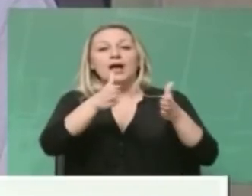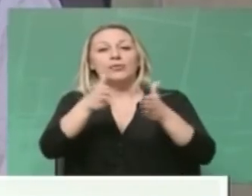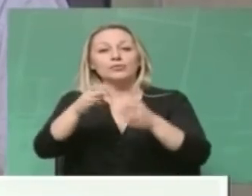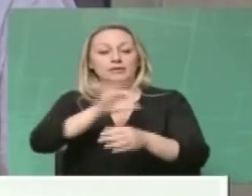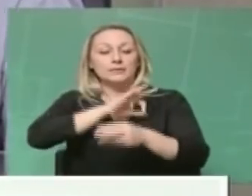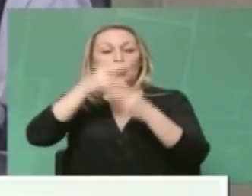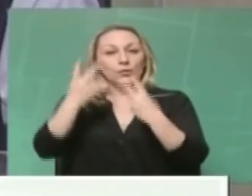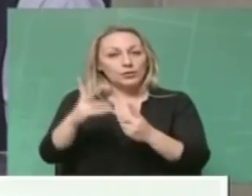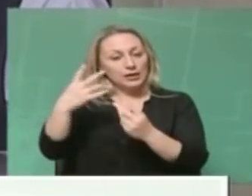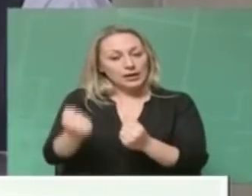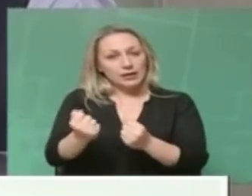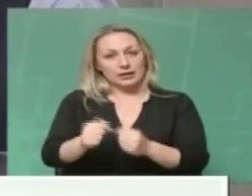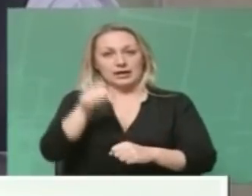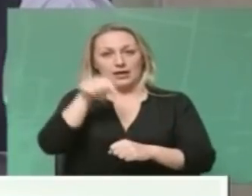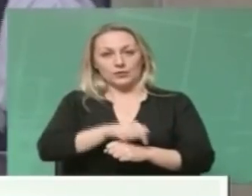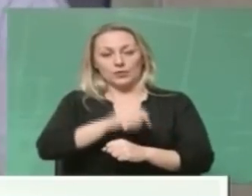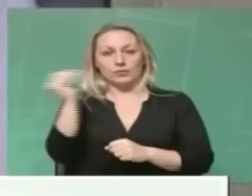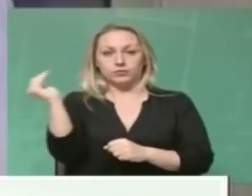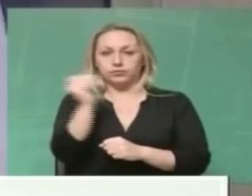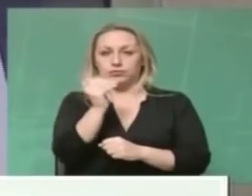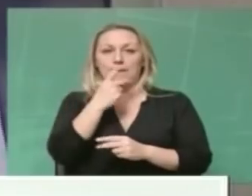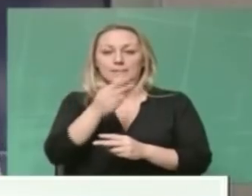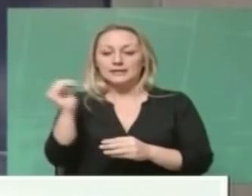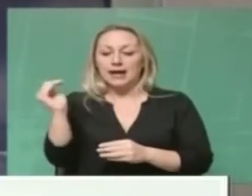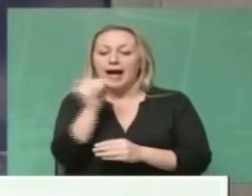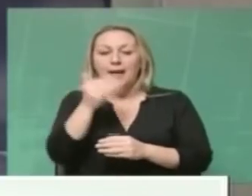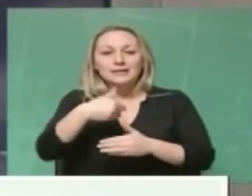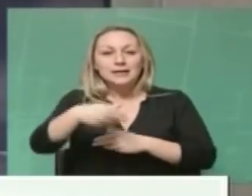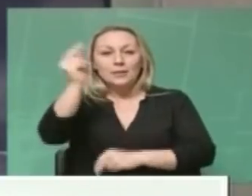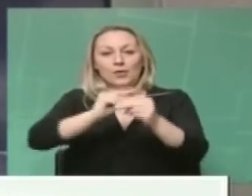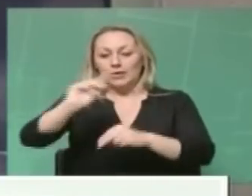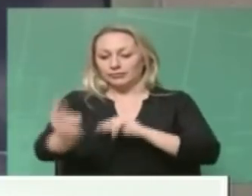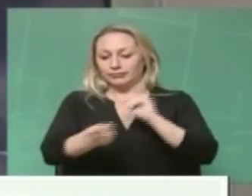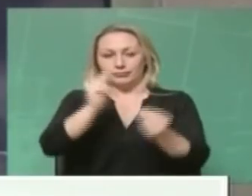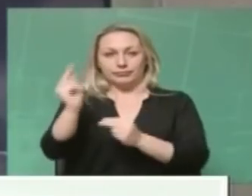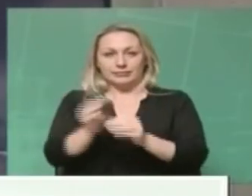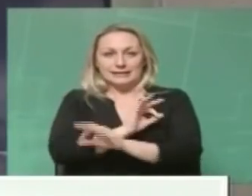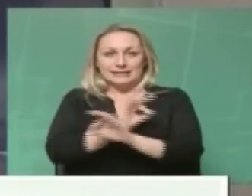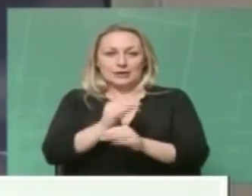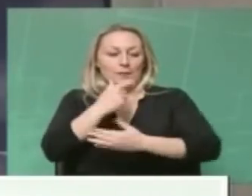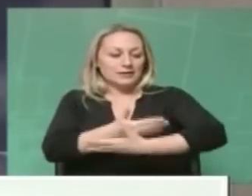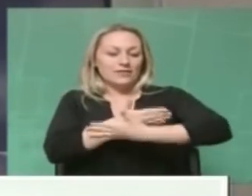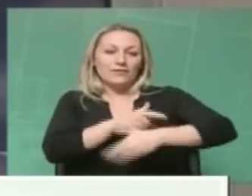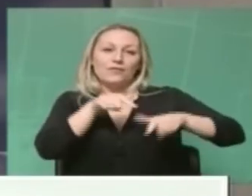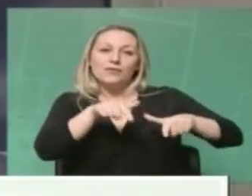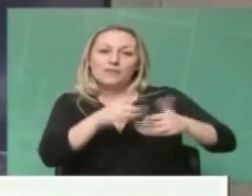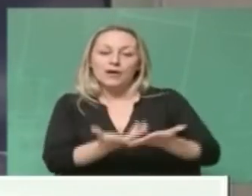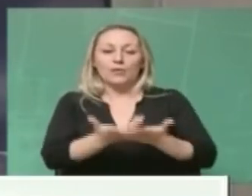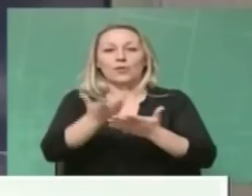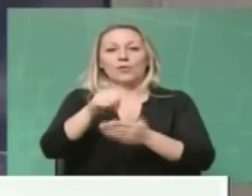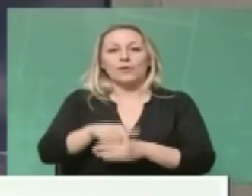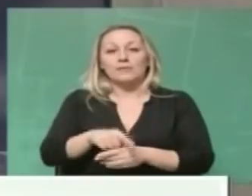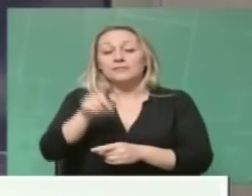τα ζητήματα τα οποία αφορούν άμεσα στο μέλλον των βρεφονηπιακών. Τα έχουμε συζητήσει επανειλημμένα, μην επανέλθω. Είναι θέμα το εάν θα καταφέρουμε μέχρι